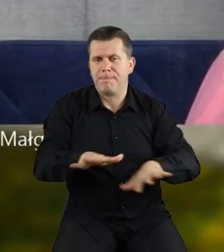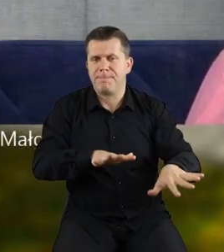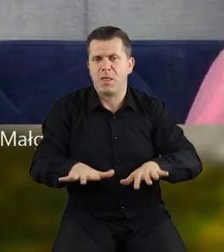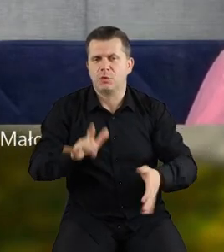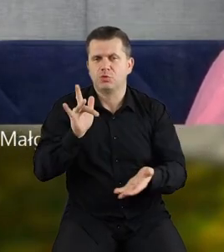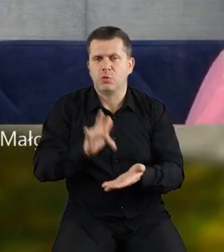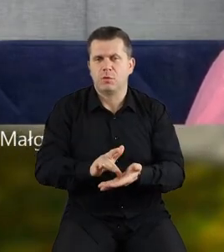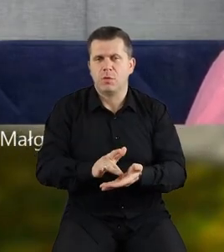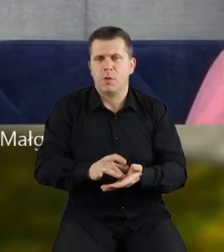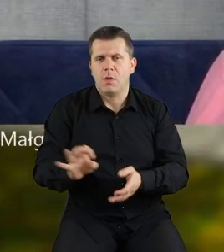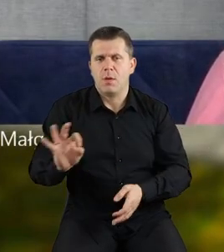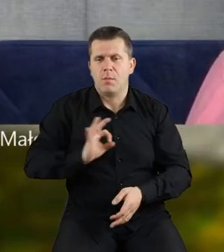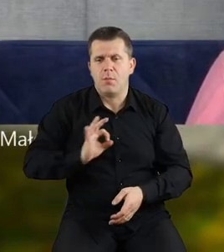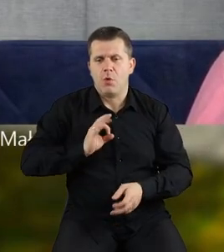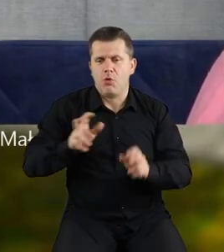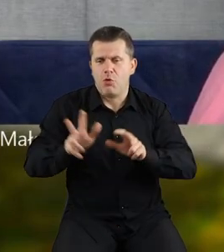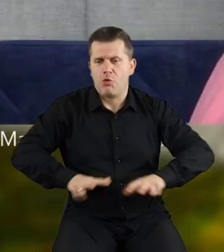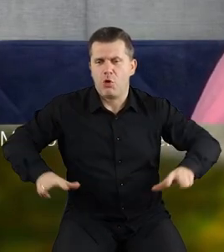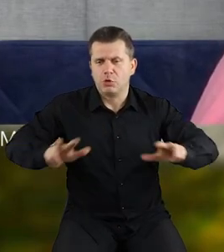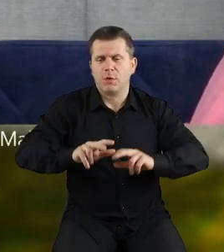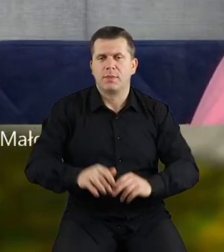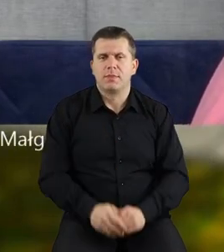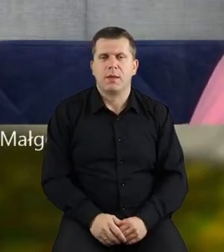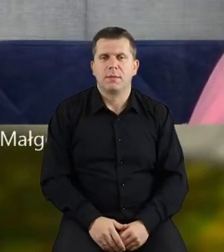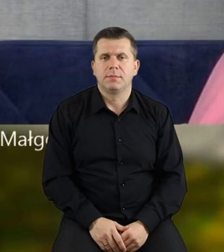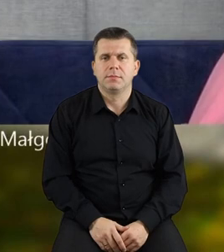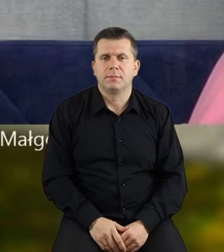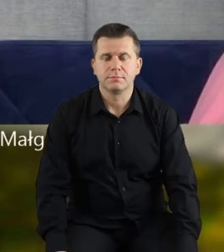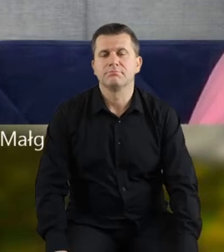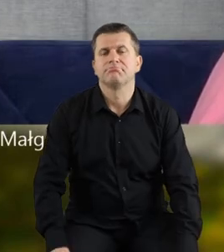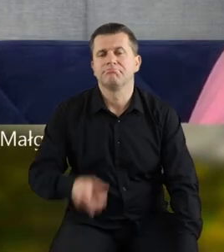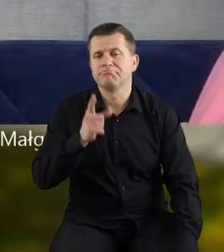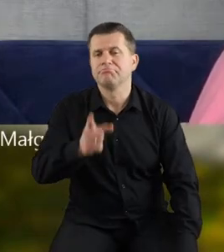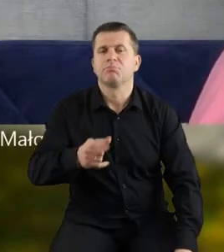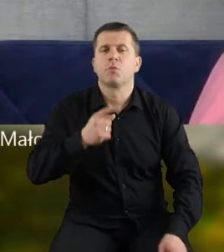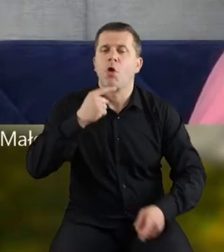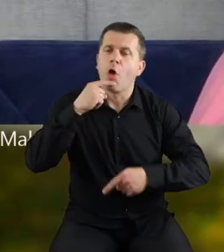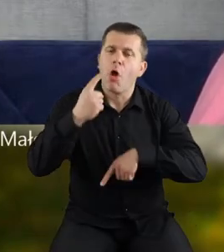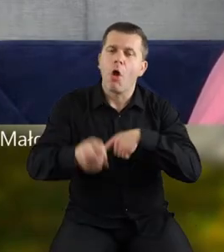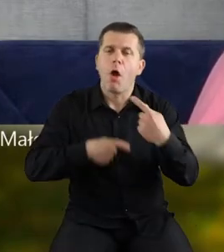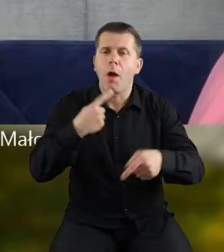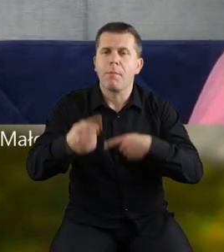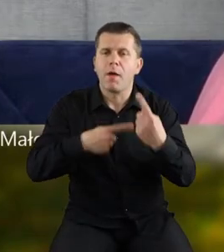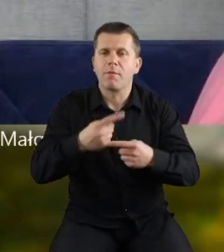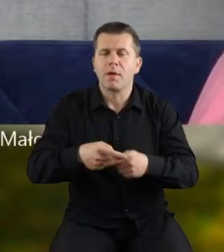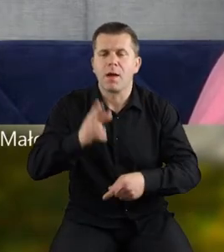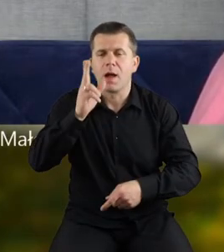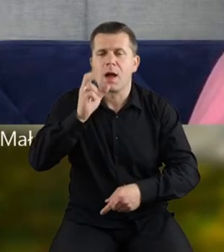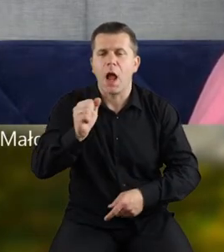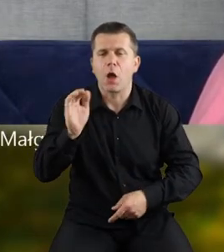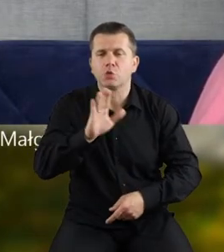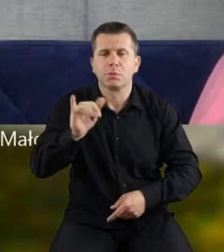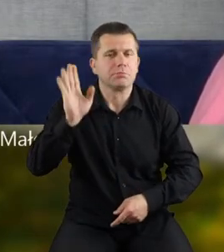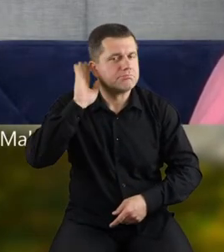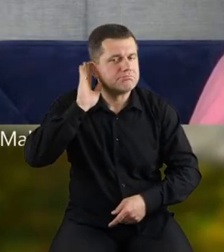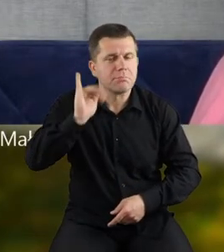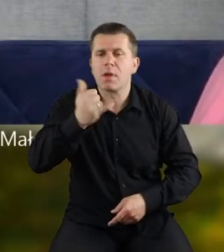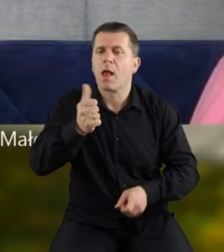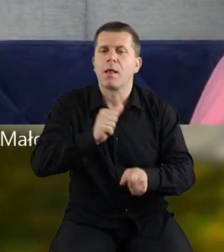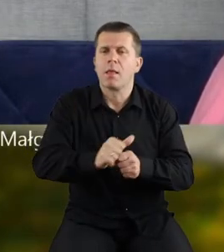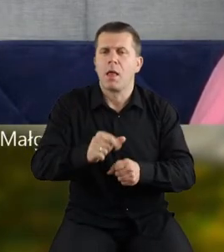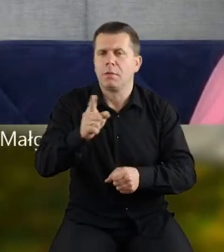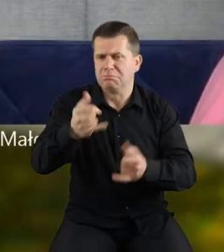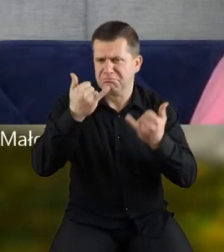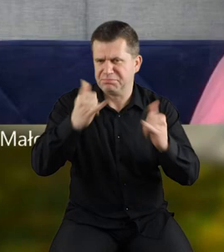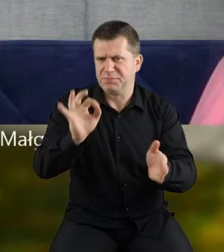historii miejscowości mojej rodzinnej. A jakie opowieści są na Kaszubach, bo przecież